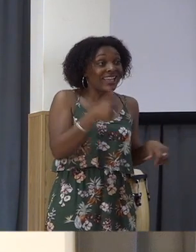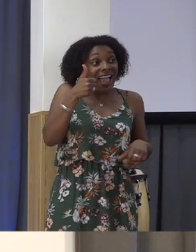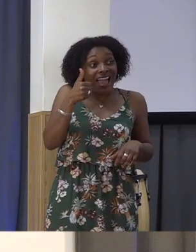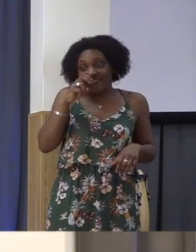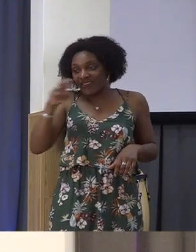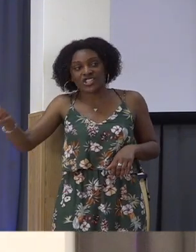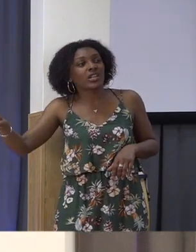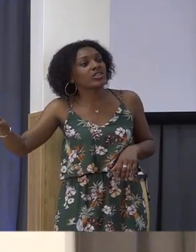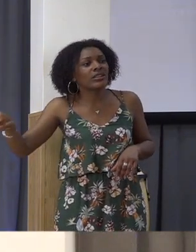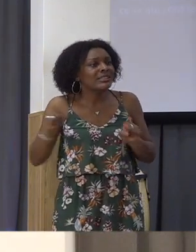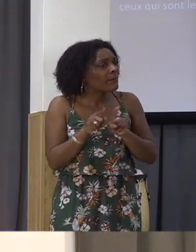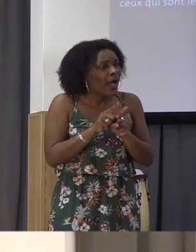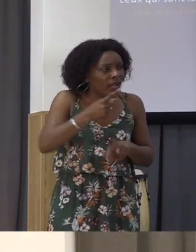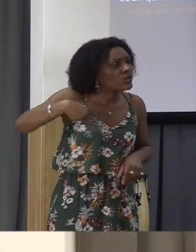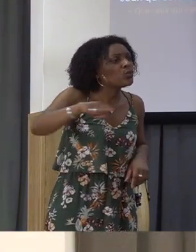C'est ce que nous devons faire.